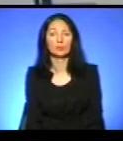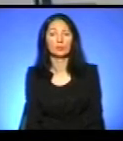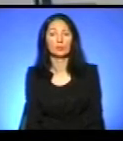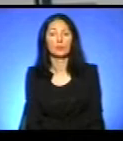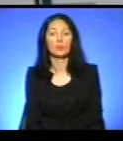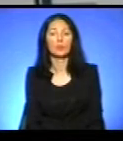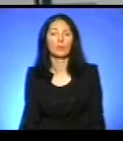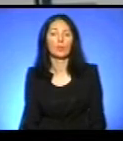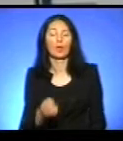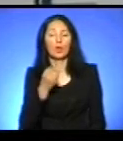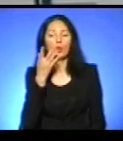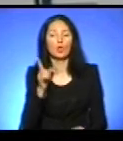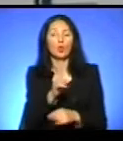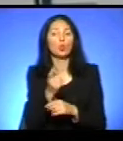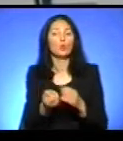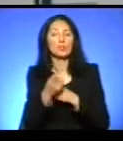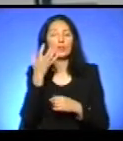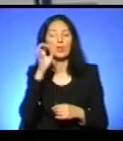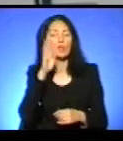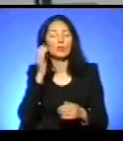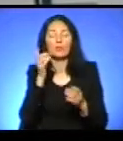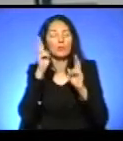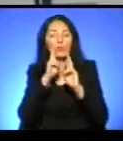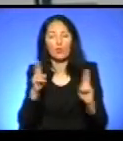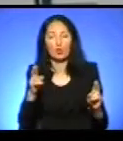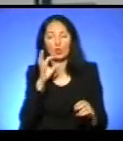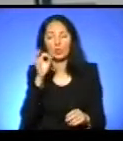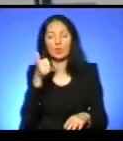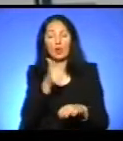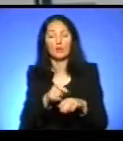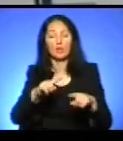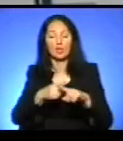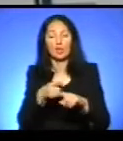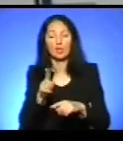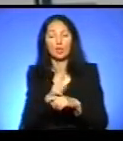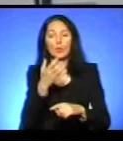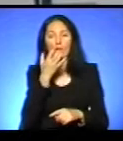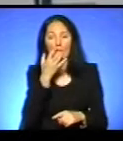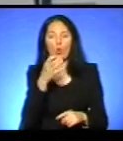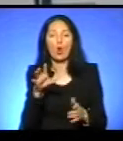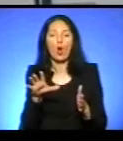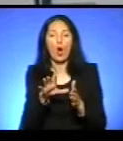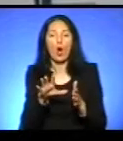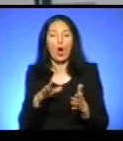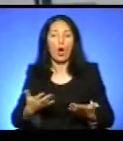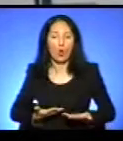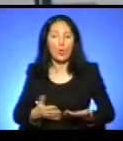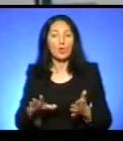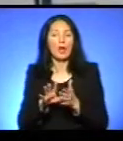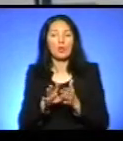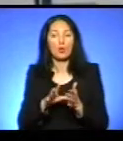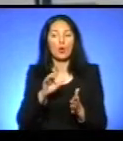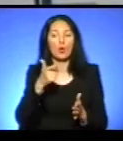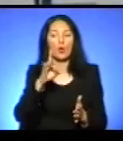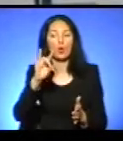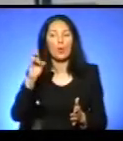Коли у Тернополі з'явиться гаряча вода, досі невідомо, сказав головний інженер Тернопільтеплокомуненерго Віталій Грубенюк.